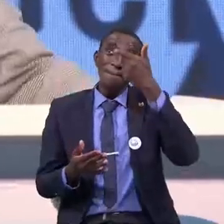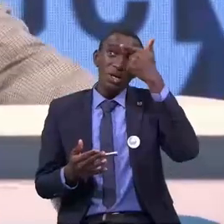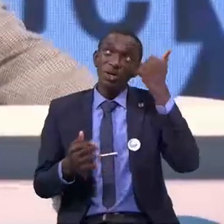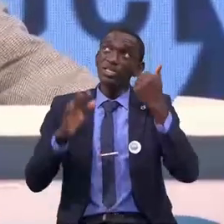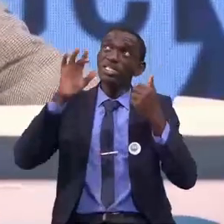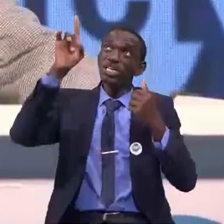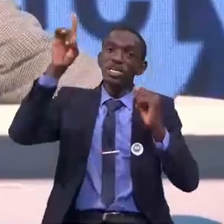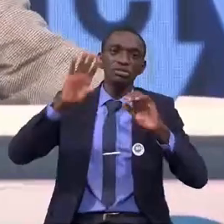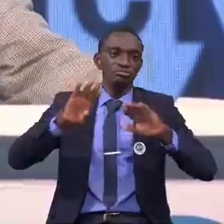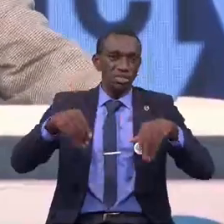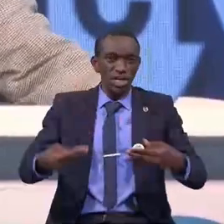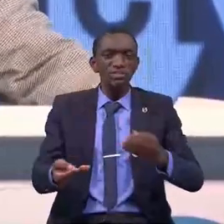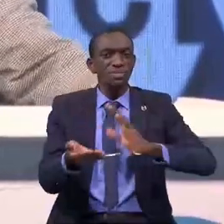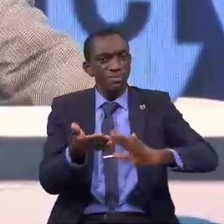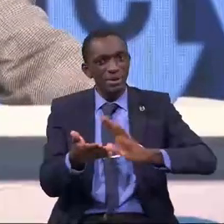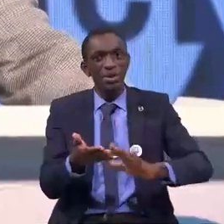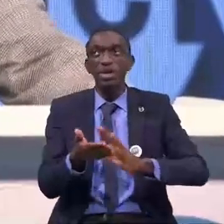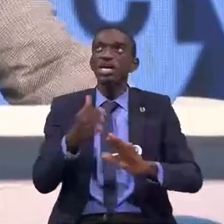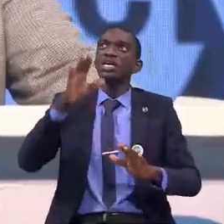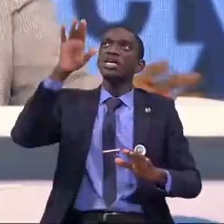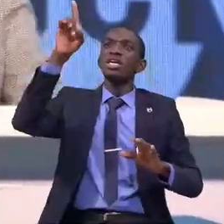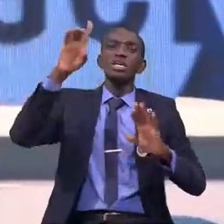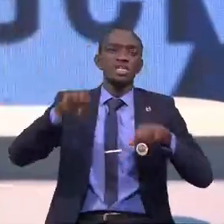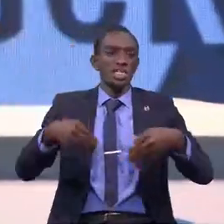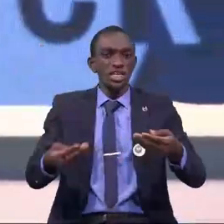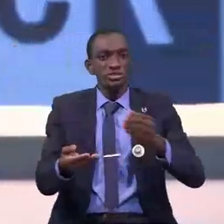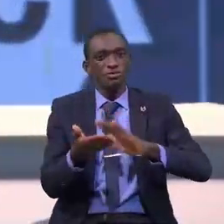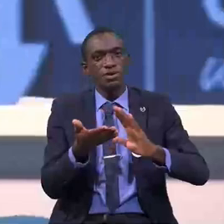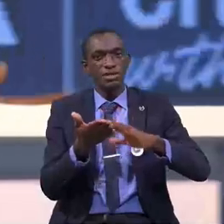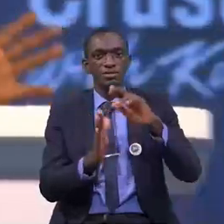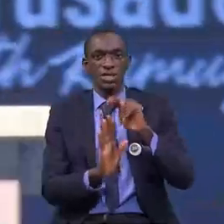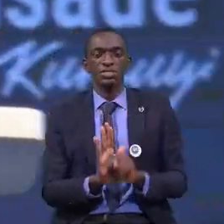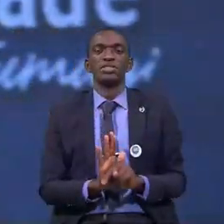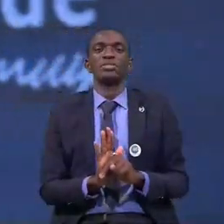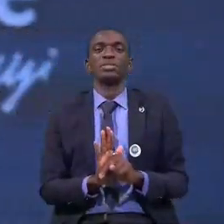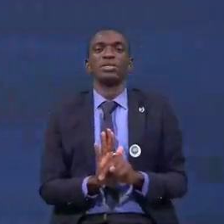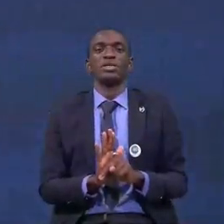Parce que le pardon est venu. Parce que la rémission est venue,